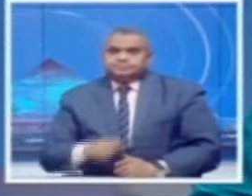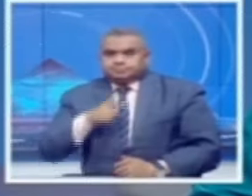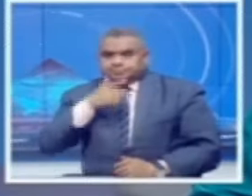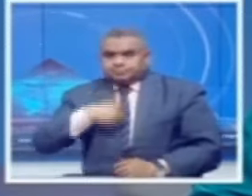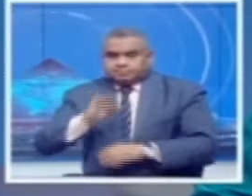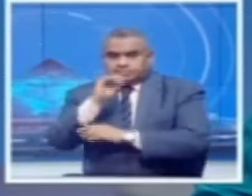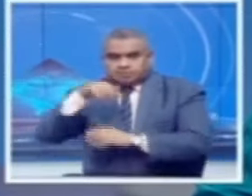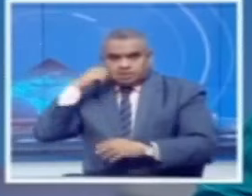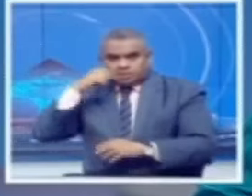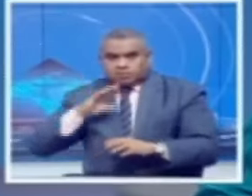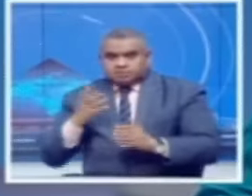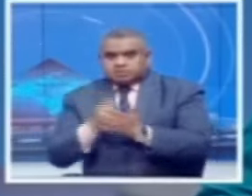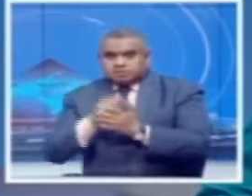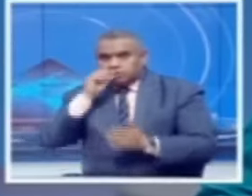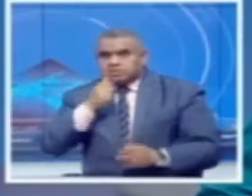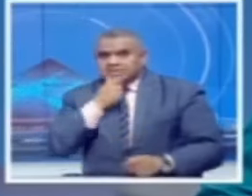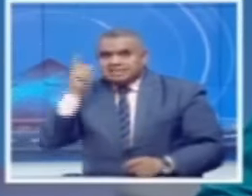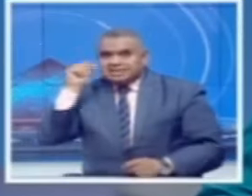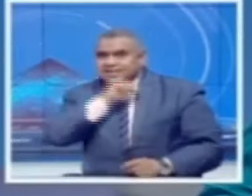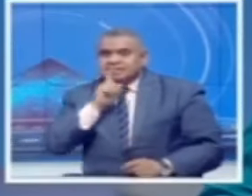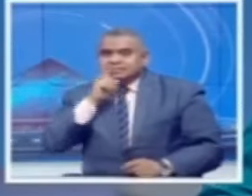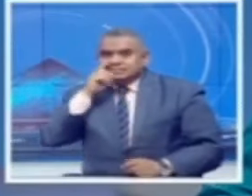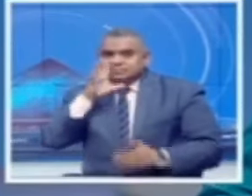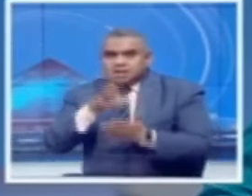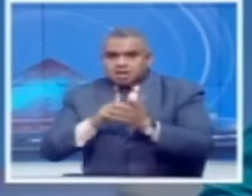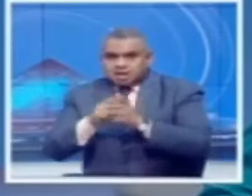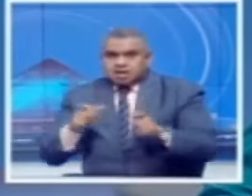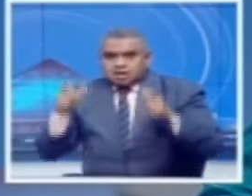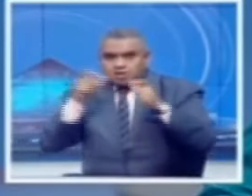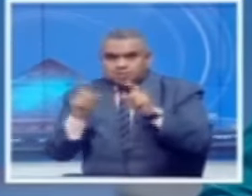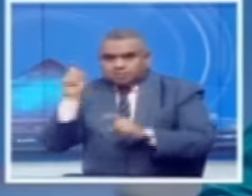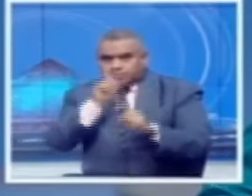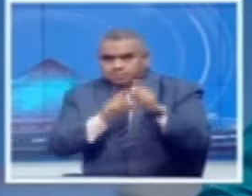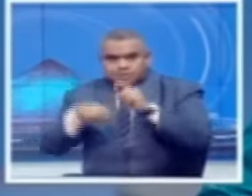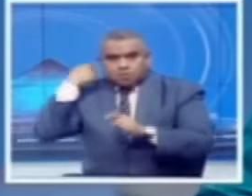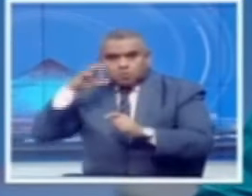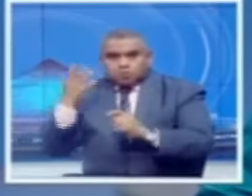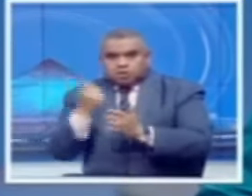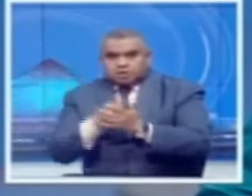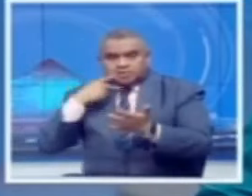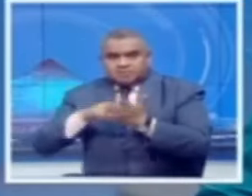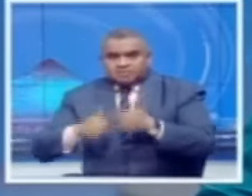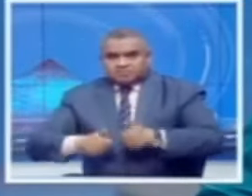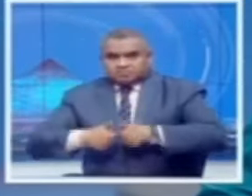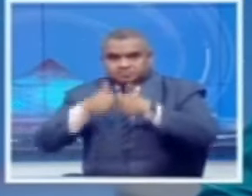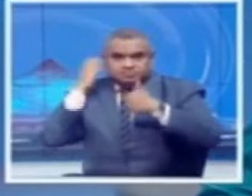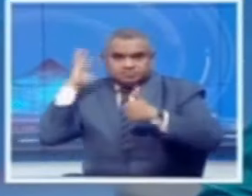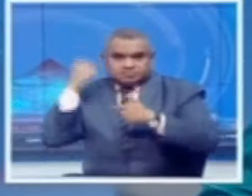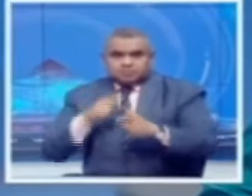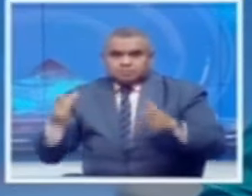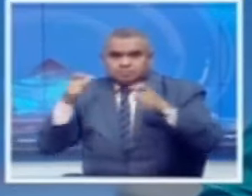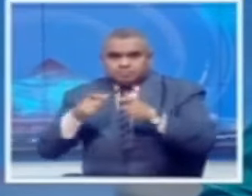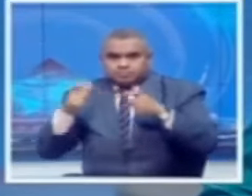ترأست وزيرة البيئة دكتورة ياسمين فؤاد أولى جلسات المناقشات الوزارية التفاعلية في الشق رفيع المستوى